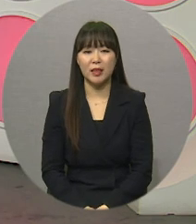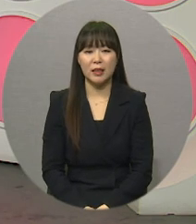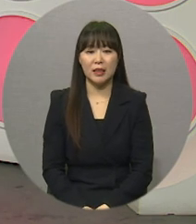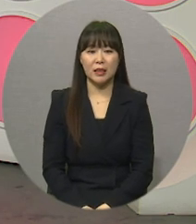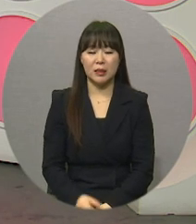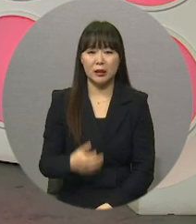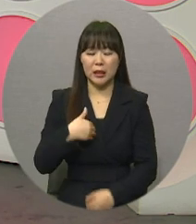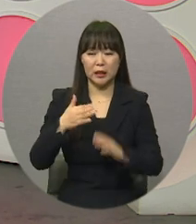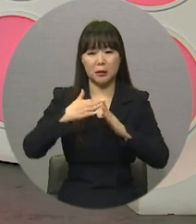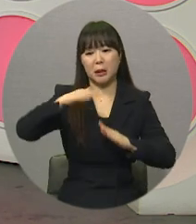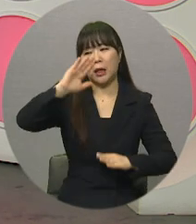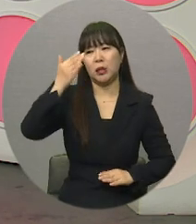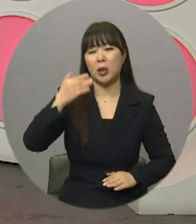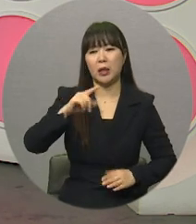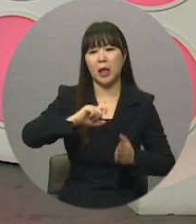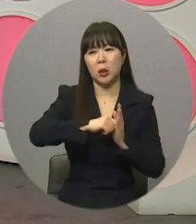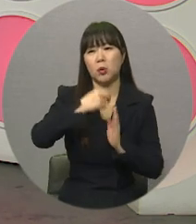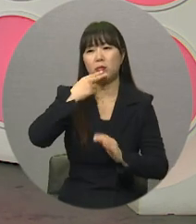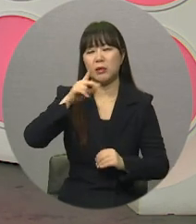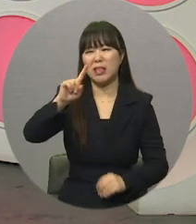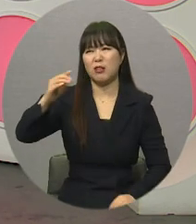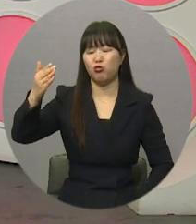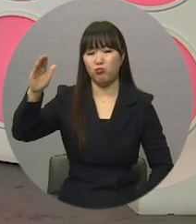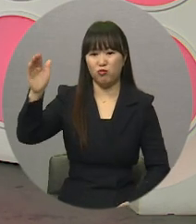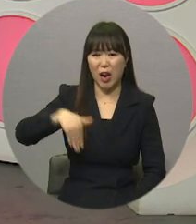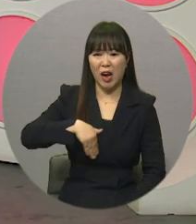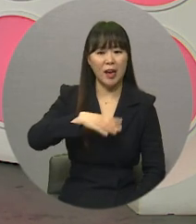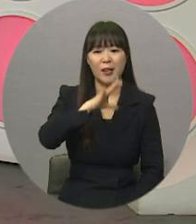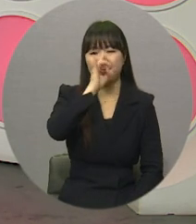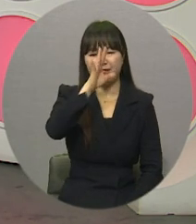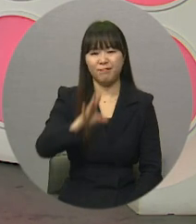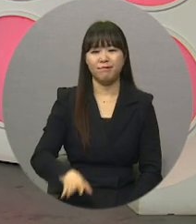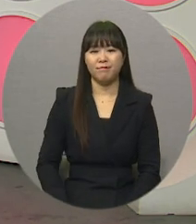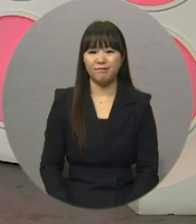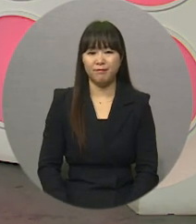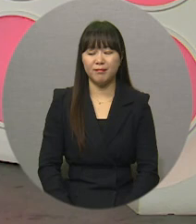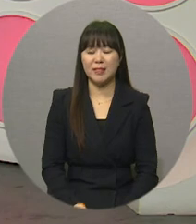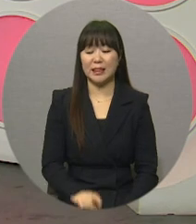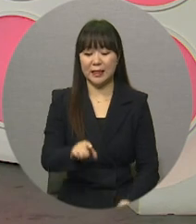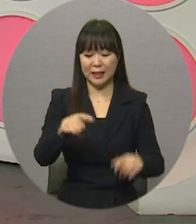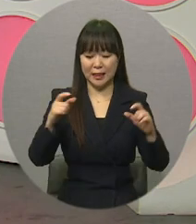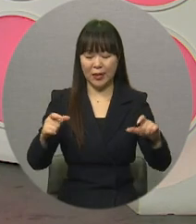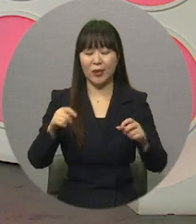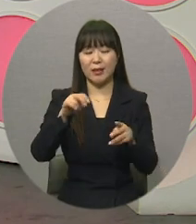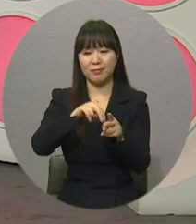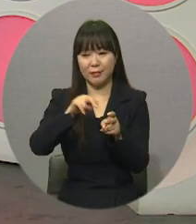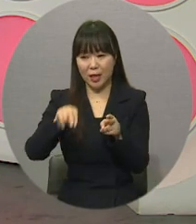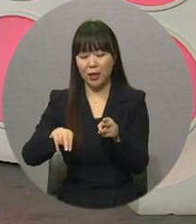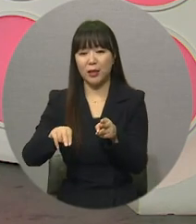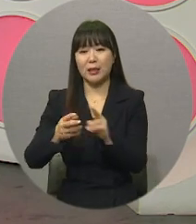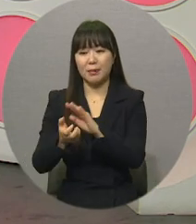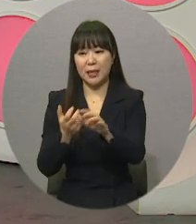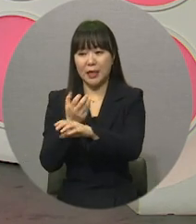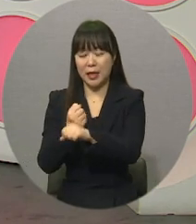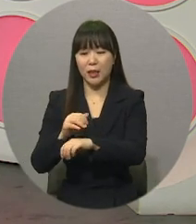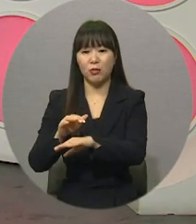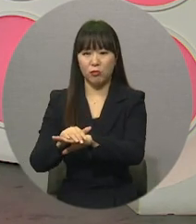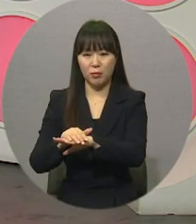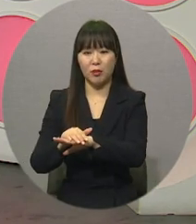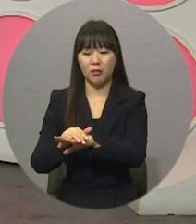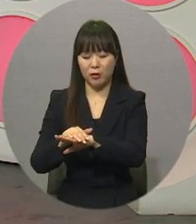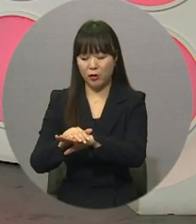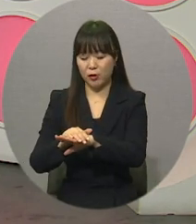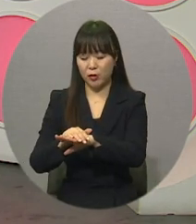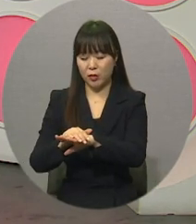집에 가야 되는데 열쇠 없다고 소방차 부르고 그러시면 안 되고요. 그래요. 지금 그 지역에 내려서 네. 미리 예약 이러면